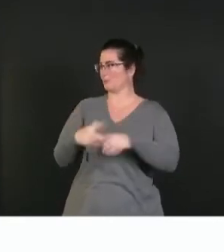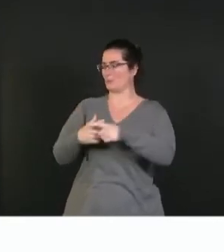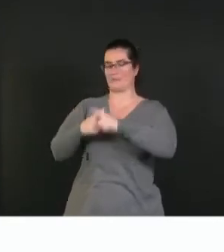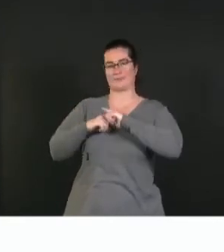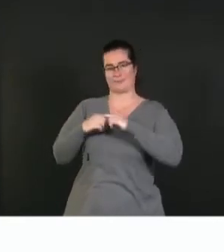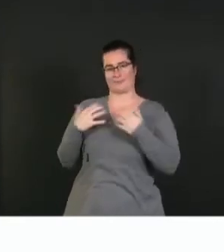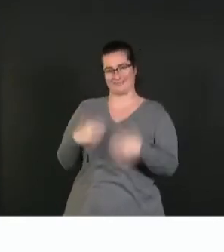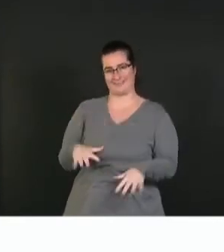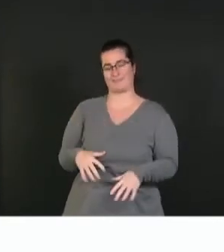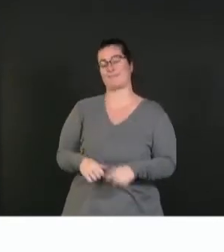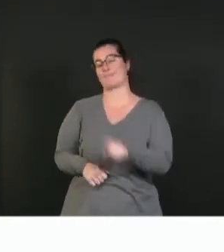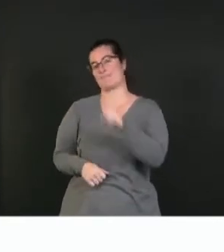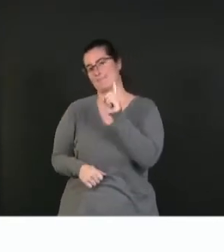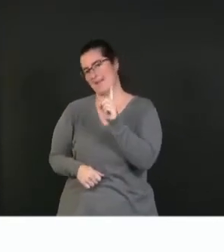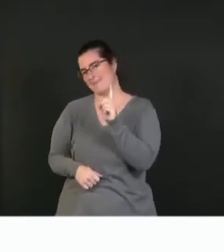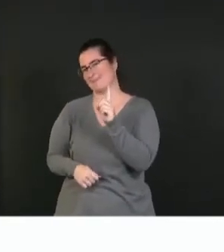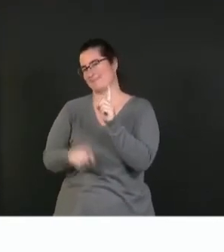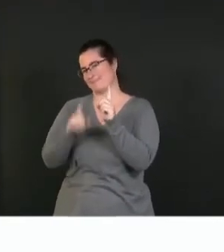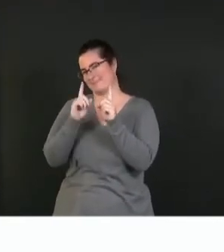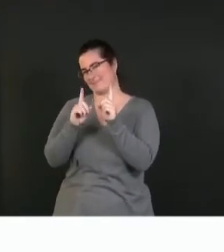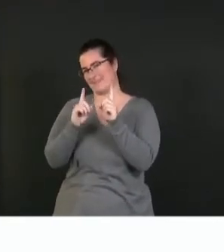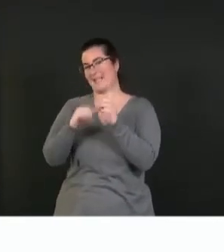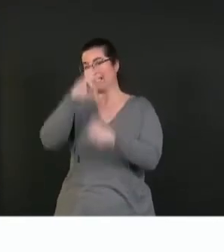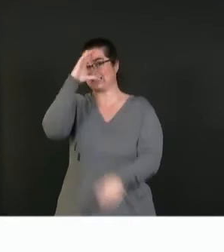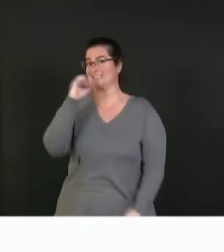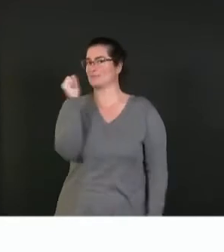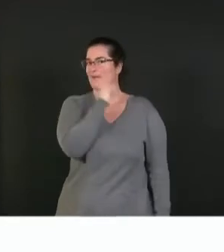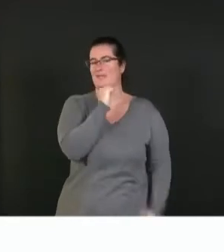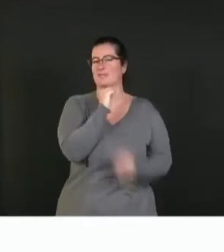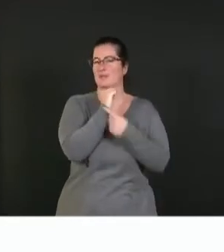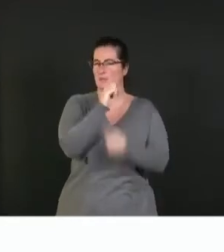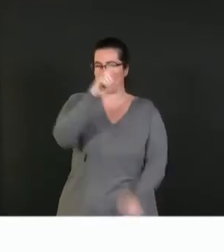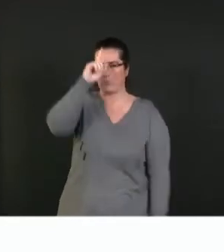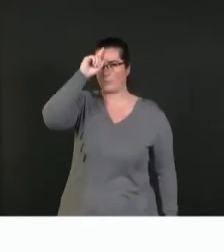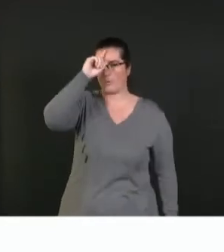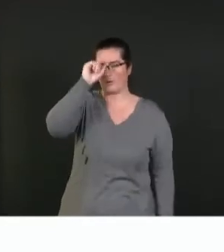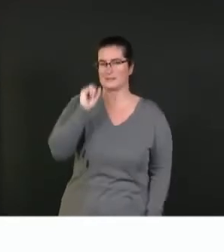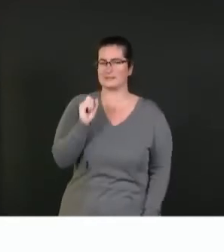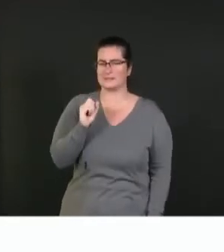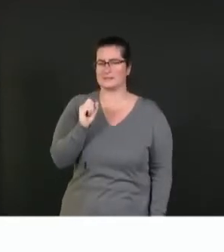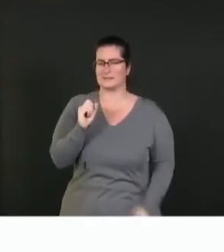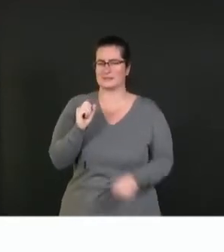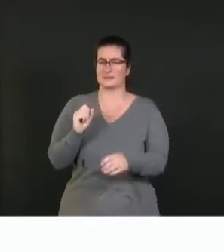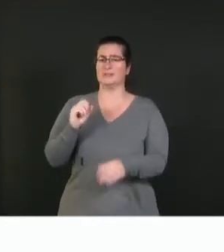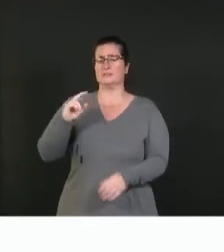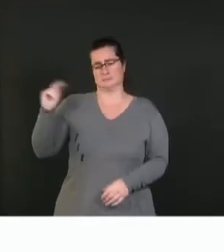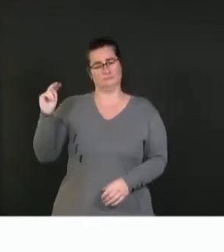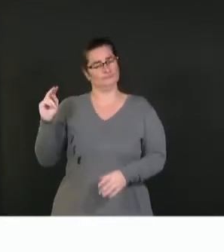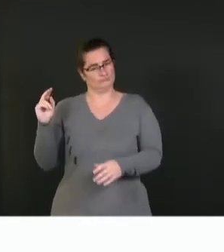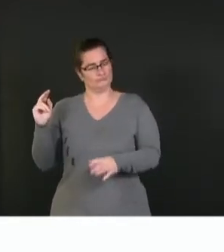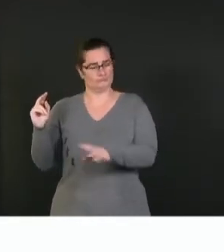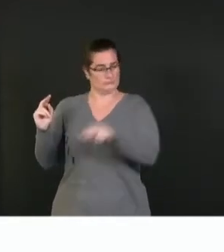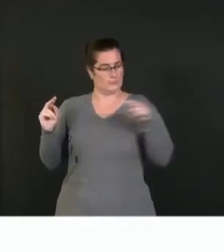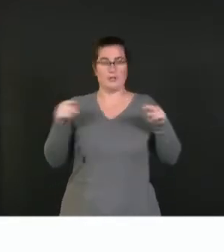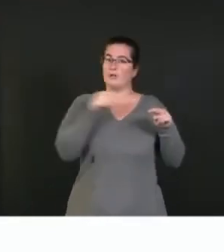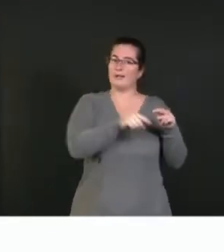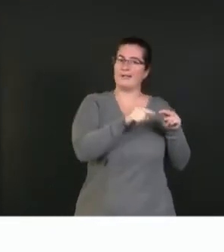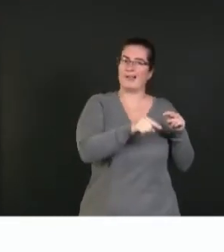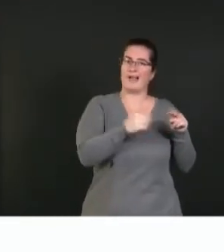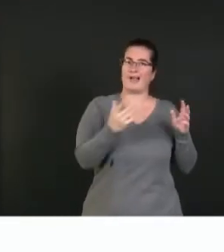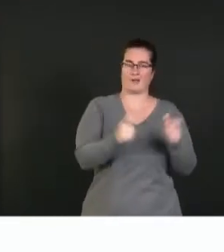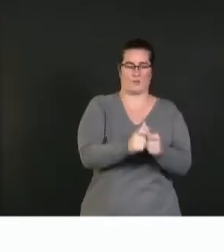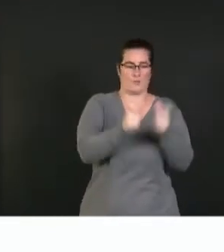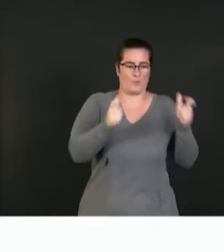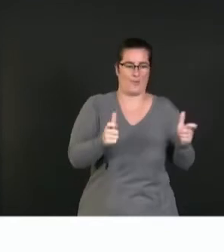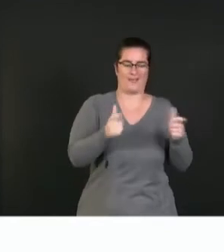là-dessus. Mais j'utilise le terme schizophrénie parce que de l'autre côté, on assiste en fait à une urbanisation